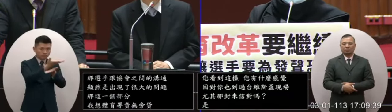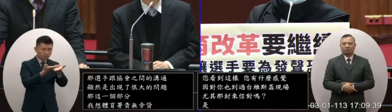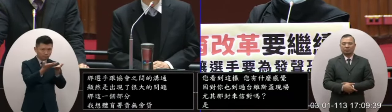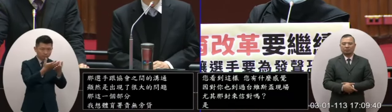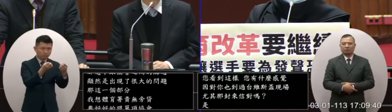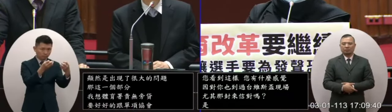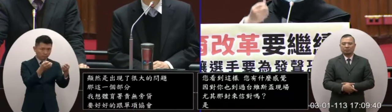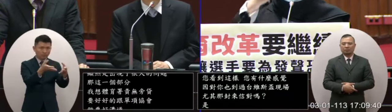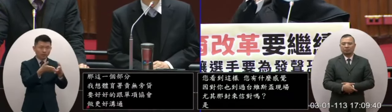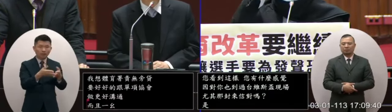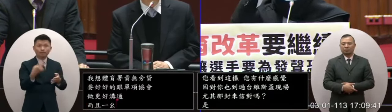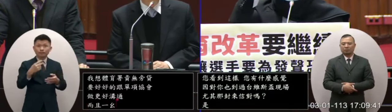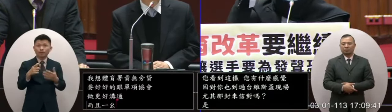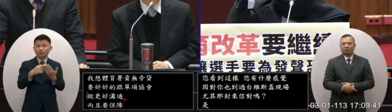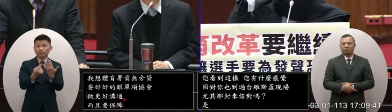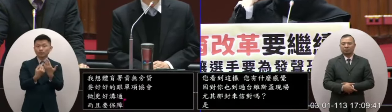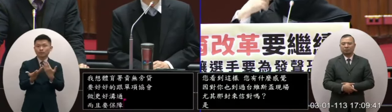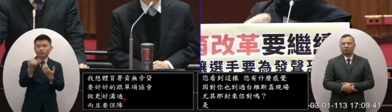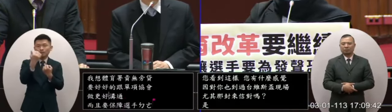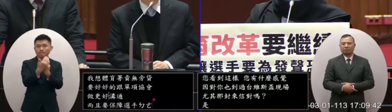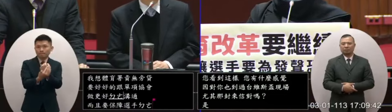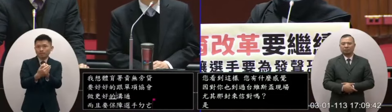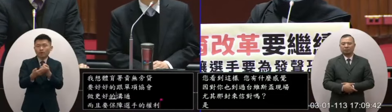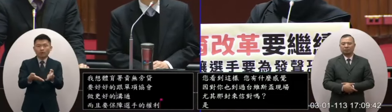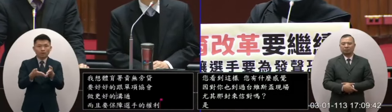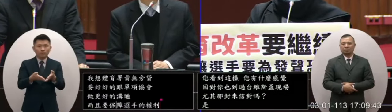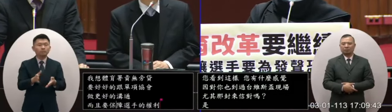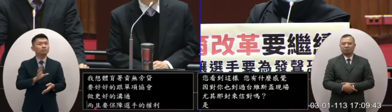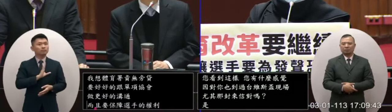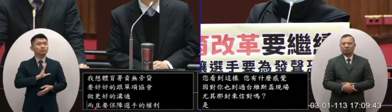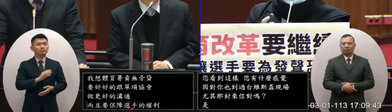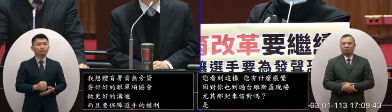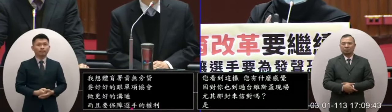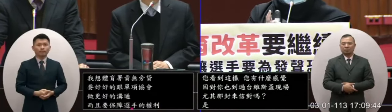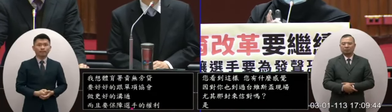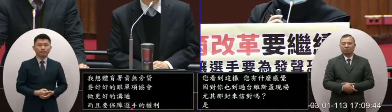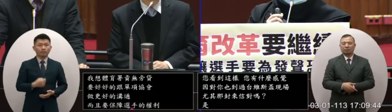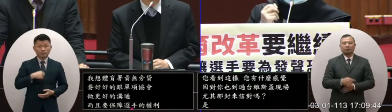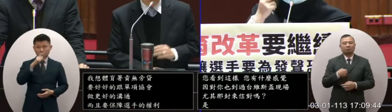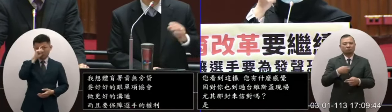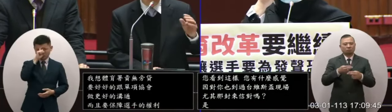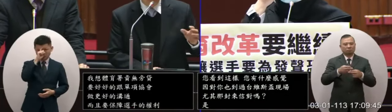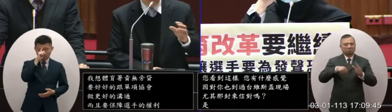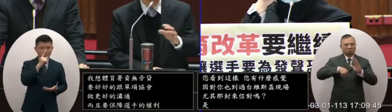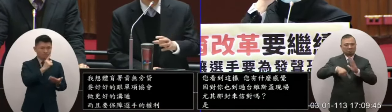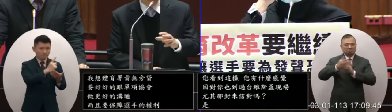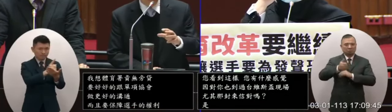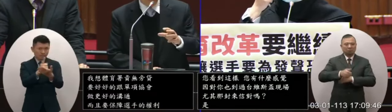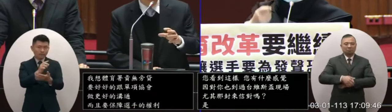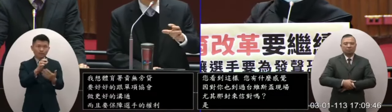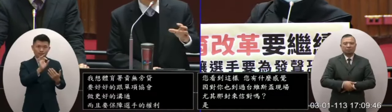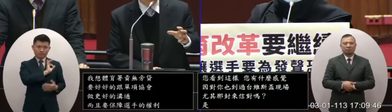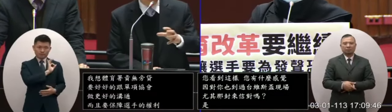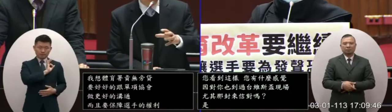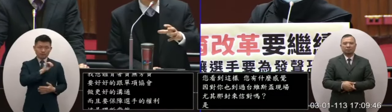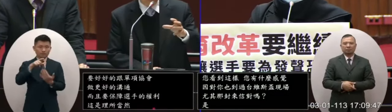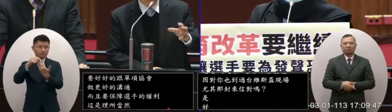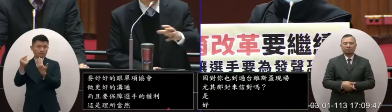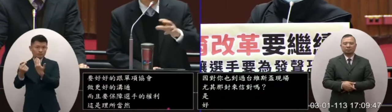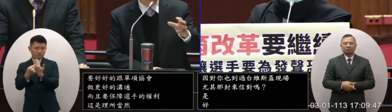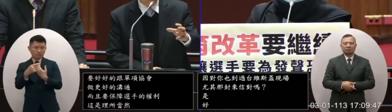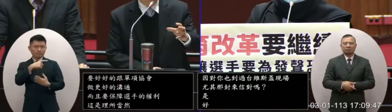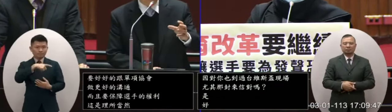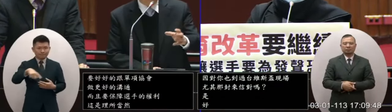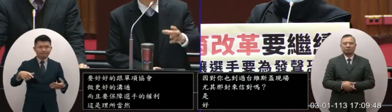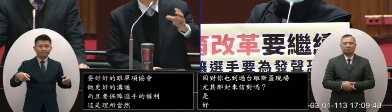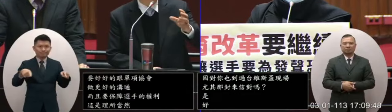障这个选手的权益哈，这是理所当然哈。 我相信院长， 我希望大家是协会跟选手彼此携